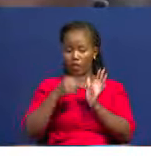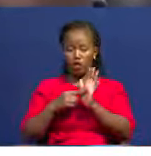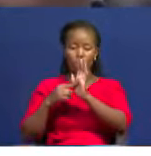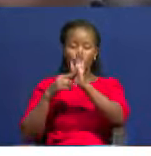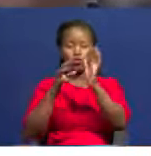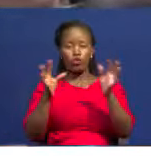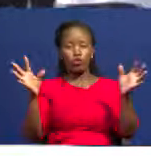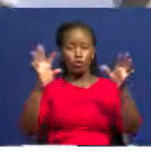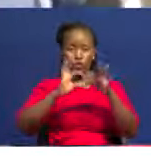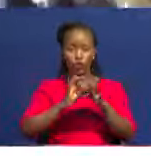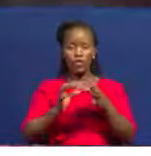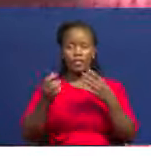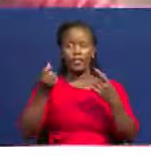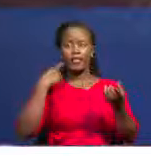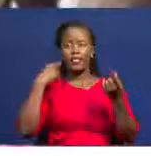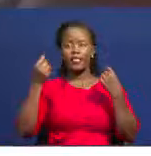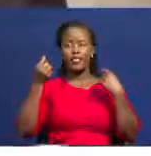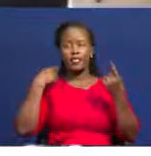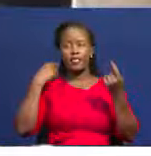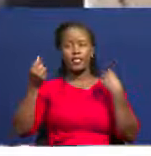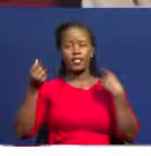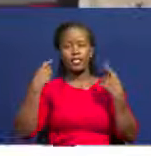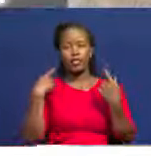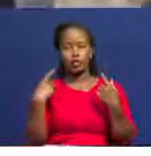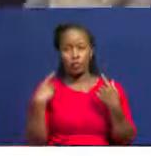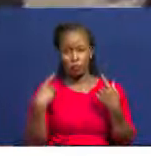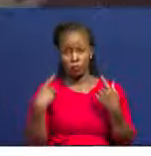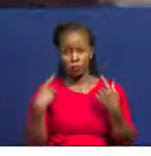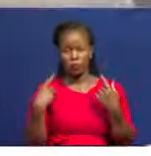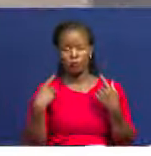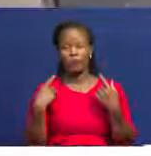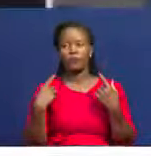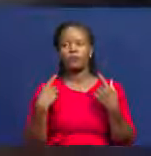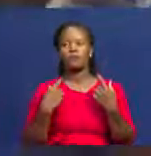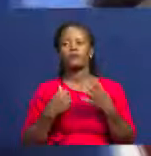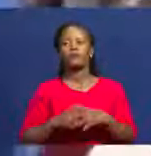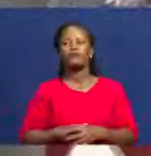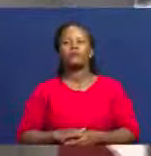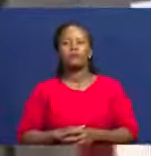Kericho we are united. Timothy Kipnusu, Darubini.